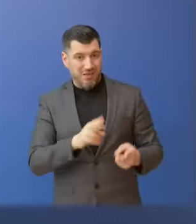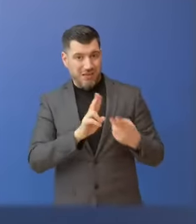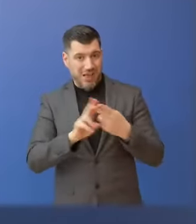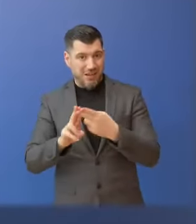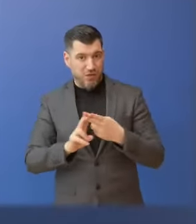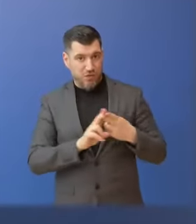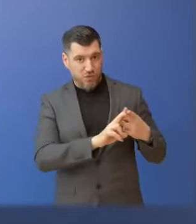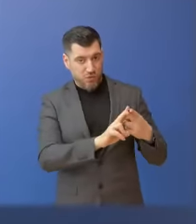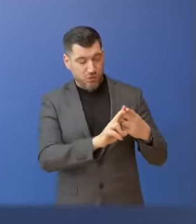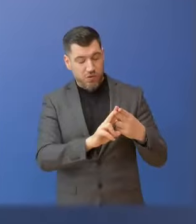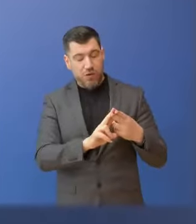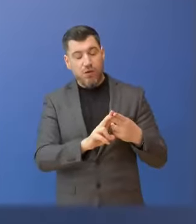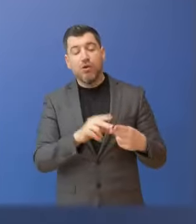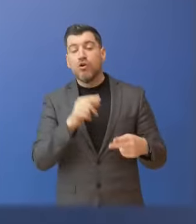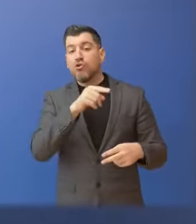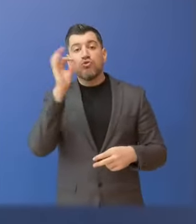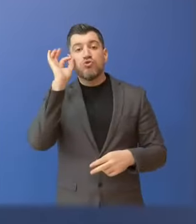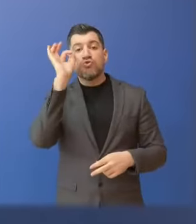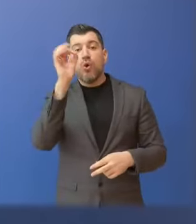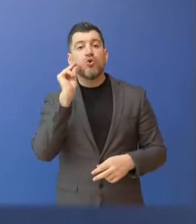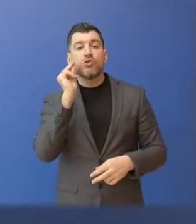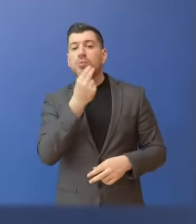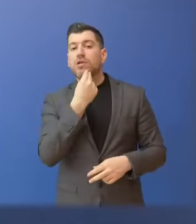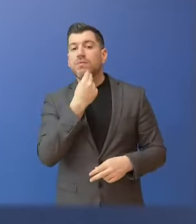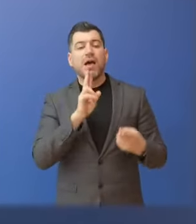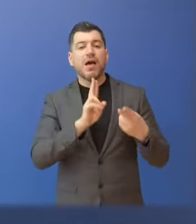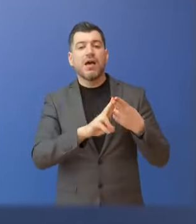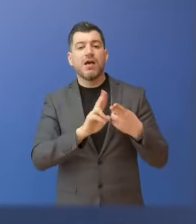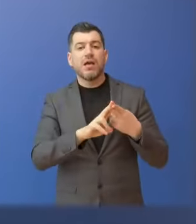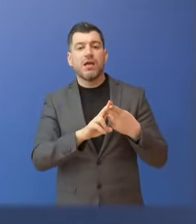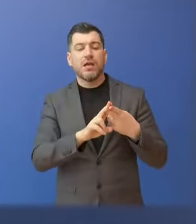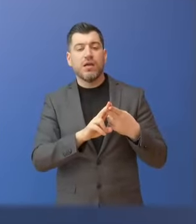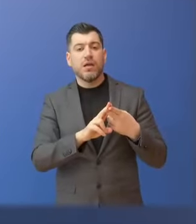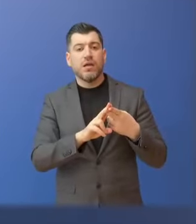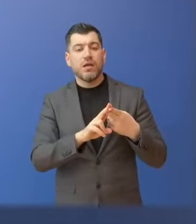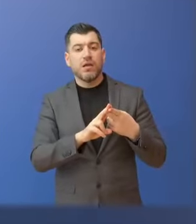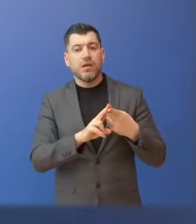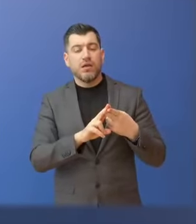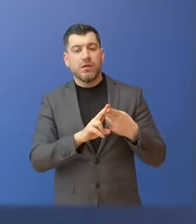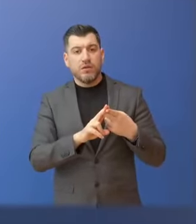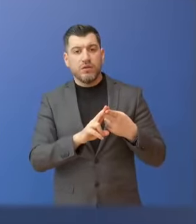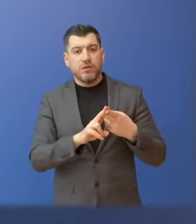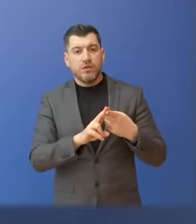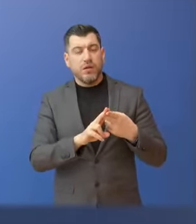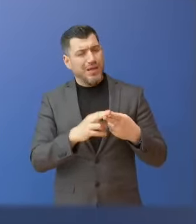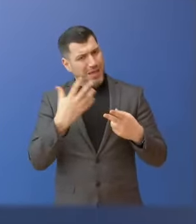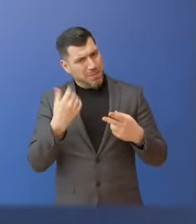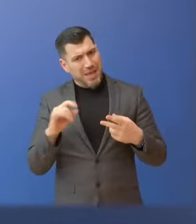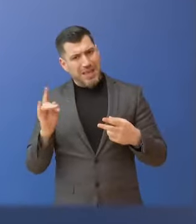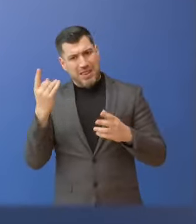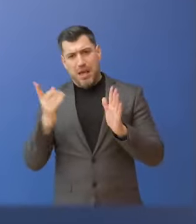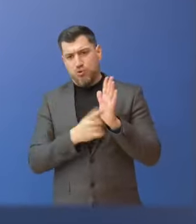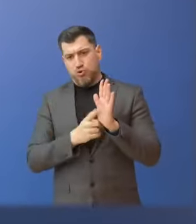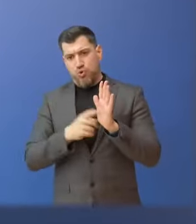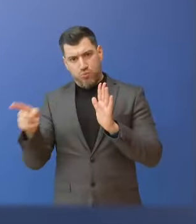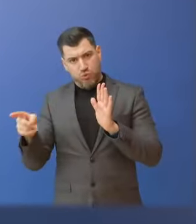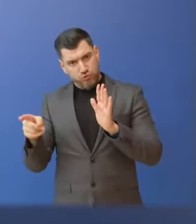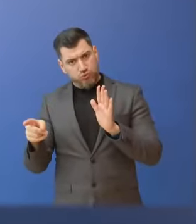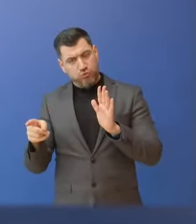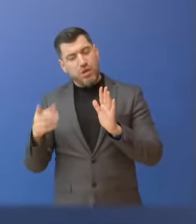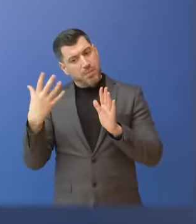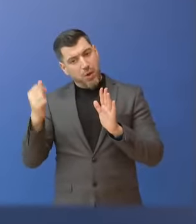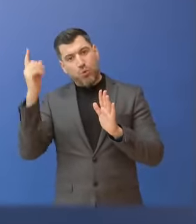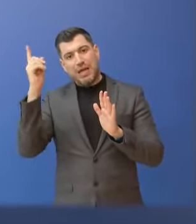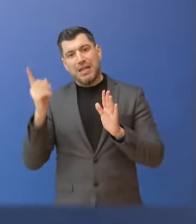βασικός στόχος αυτής της γιατί υπάρχει ήδη μία νομοθέτηση της εφαρμογής ουσιαστικά μιας νομ θέσης με βάση κάποια